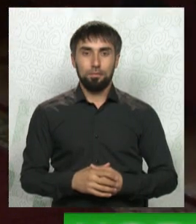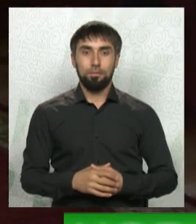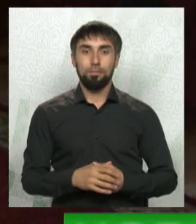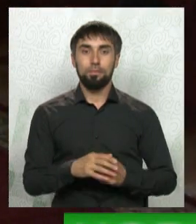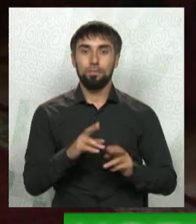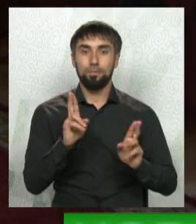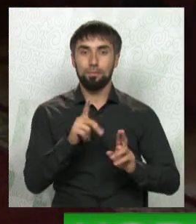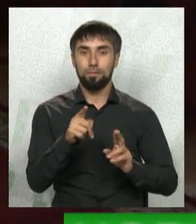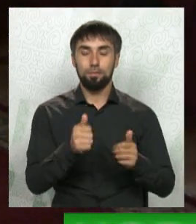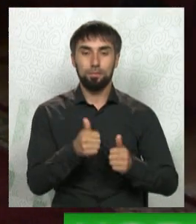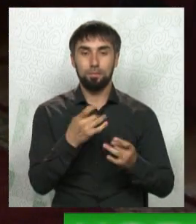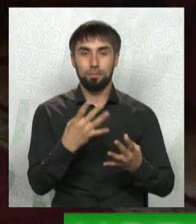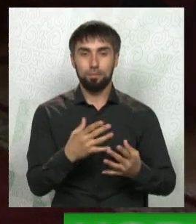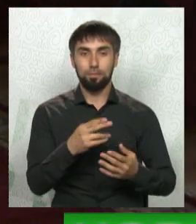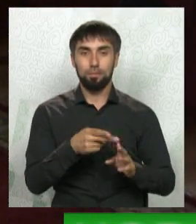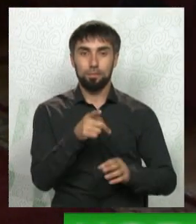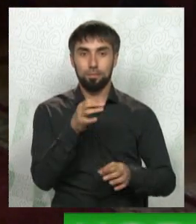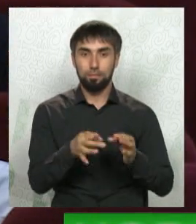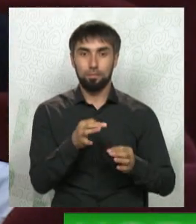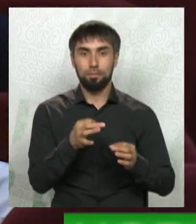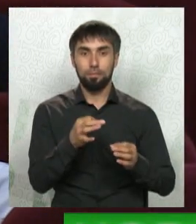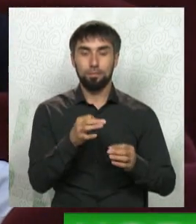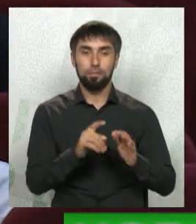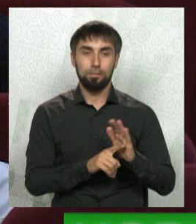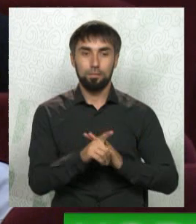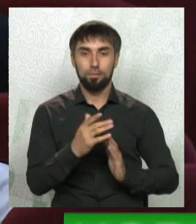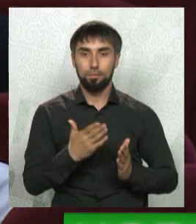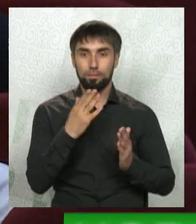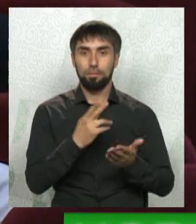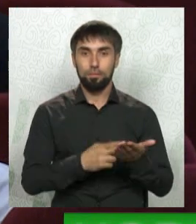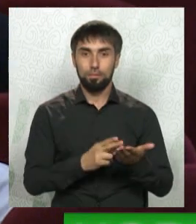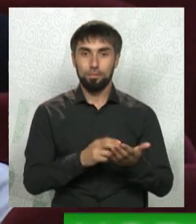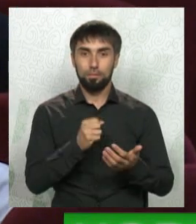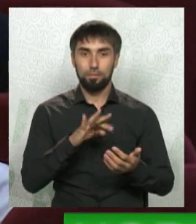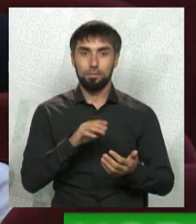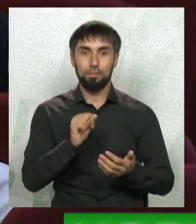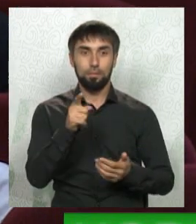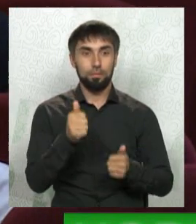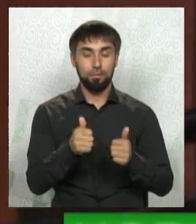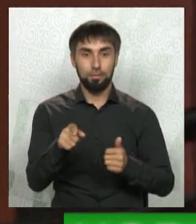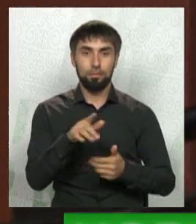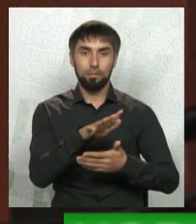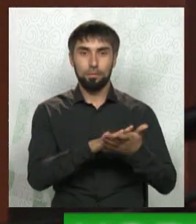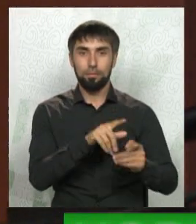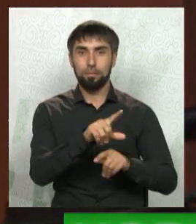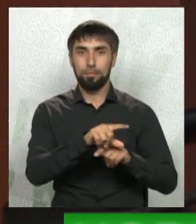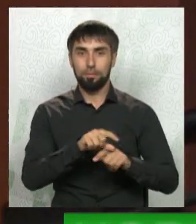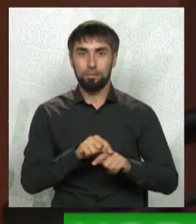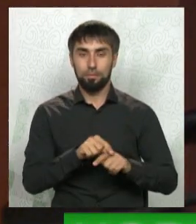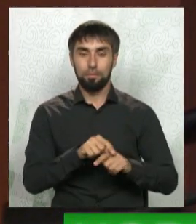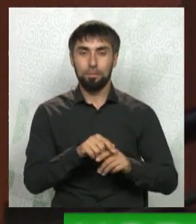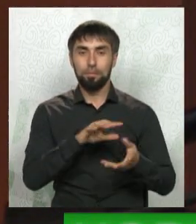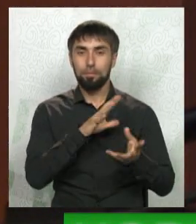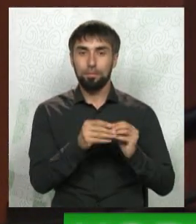Правила конкурса просты. Член жюри начинает читать один из аятов Корана. Задача конкурсанта – продолжить чтение. Всего